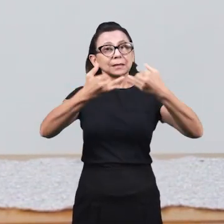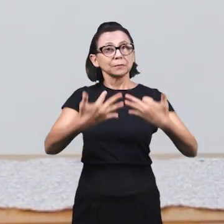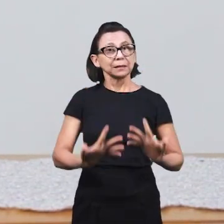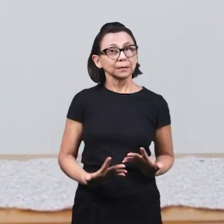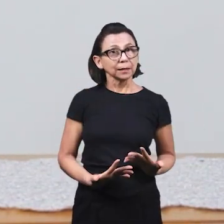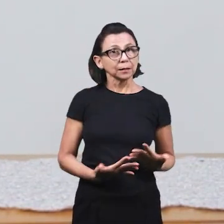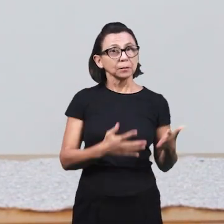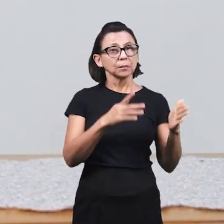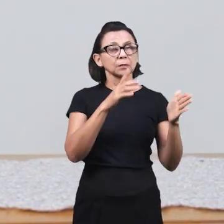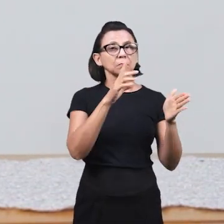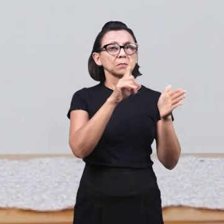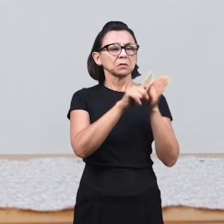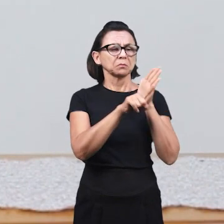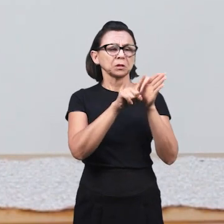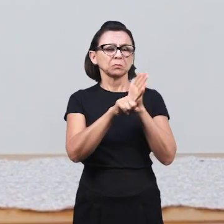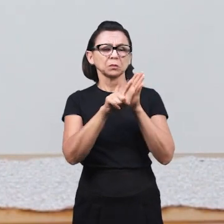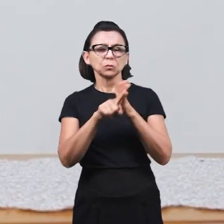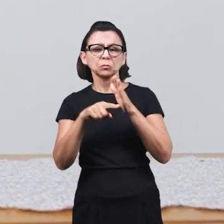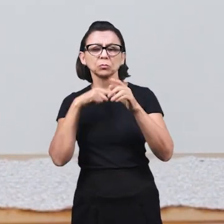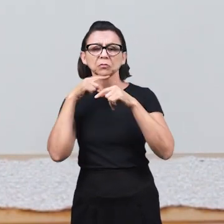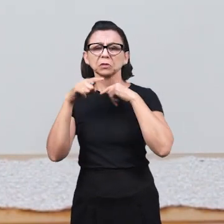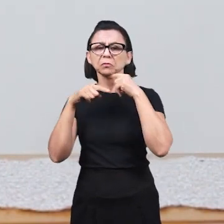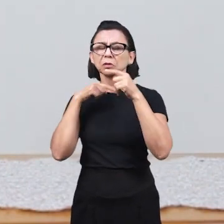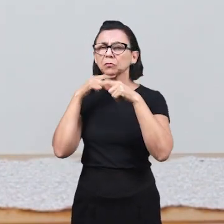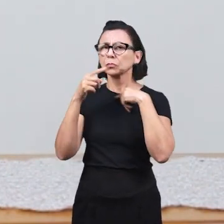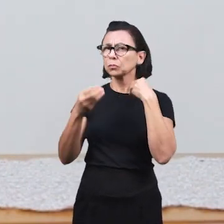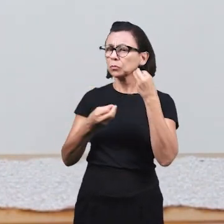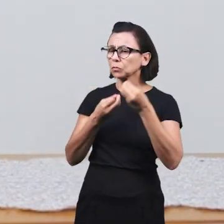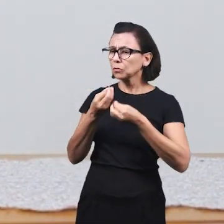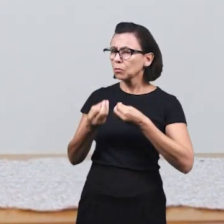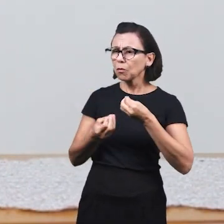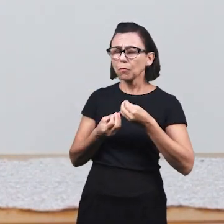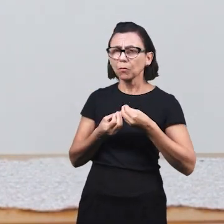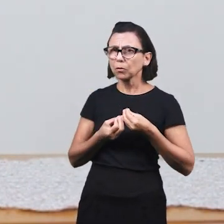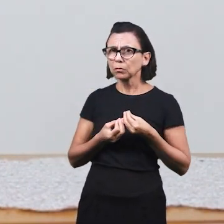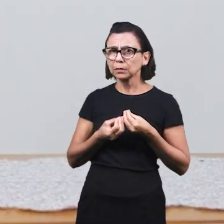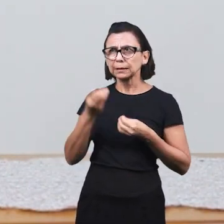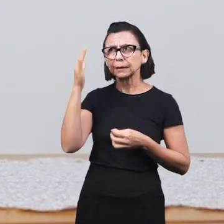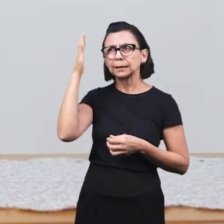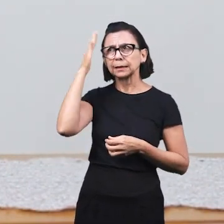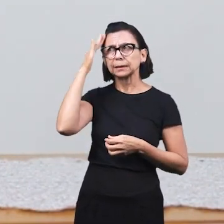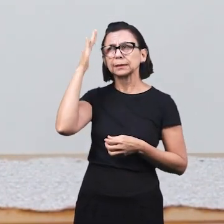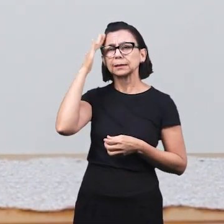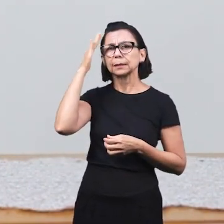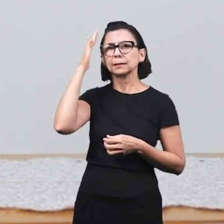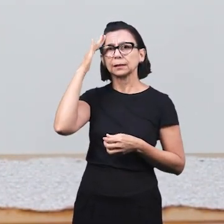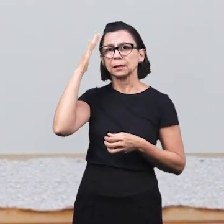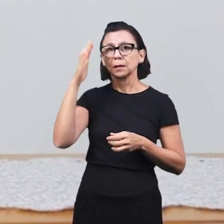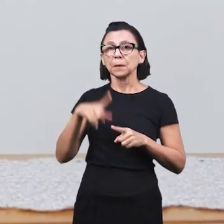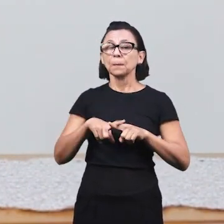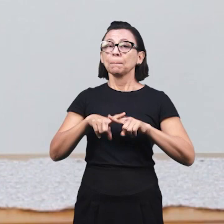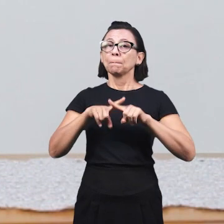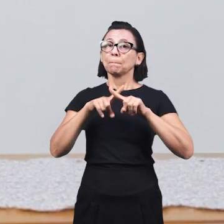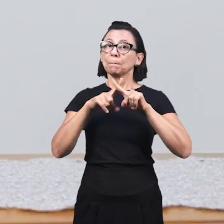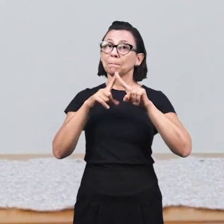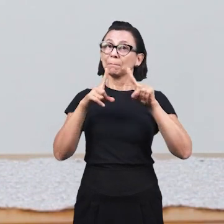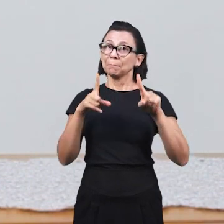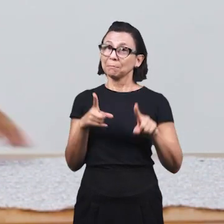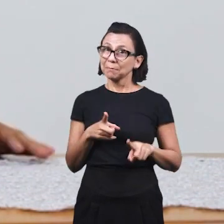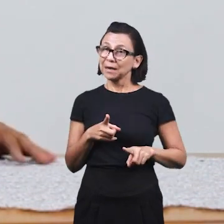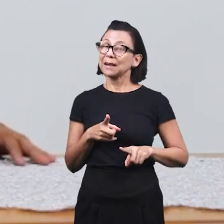что происходит, на все те вопросы, которые сейчас задаются в мире. Но мы